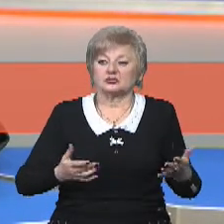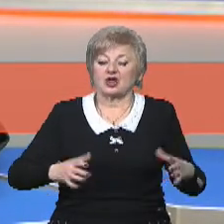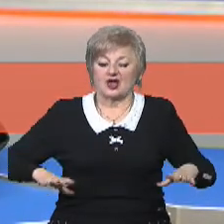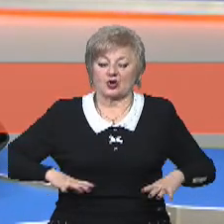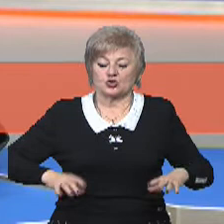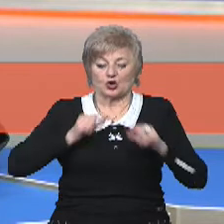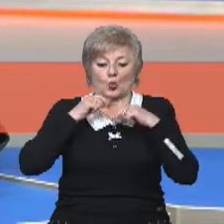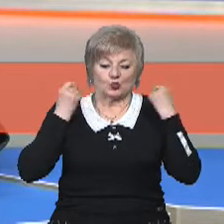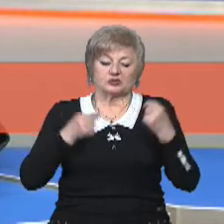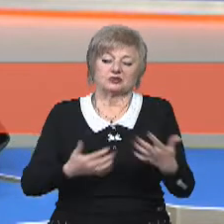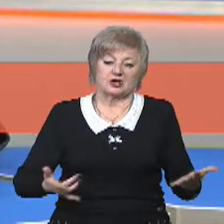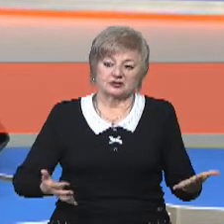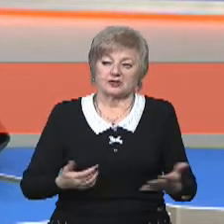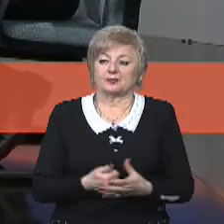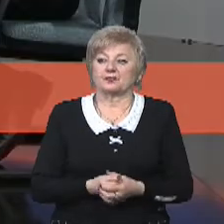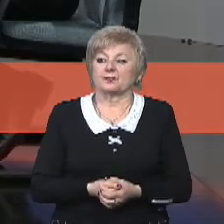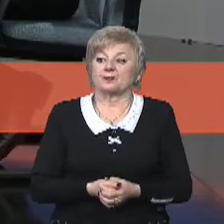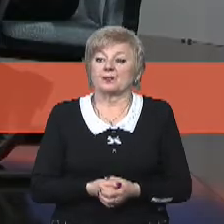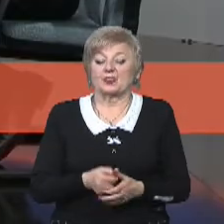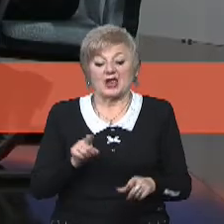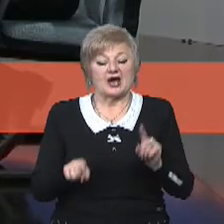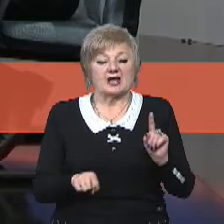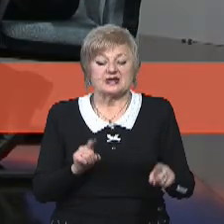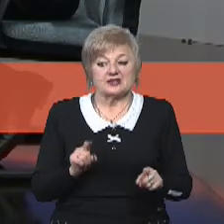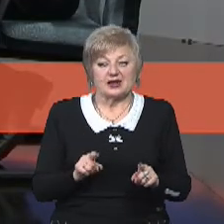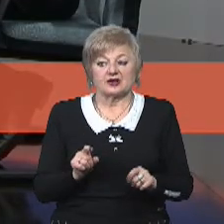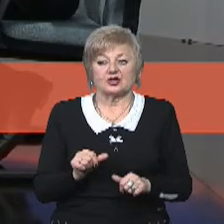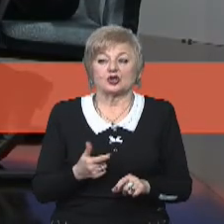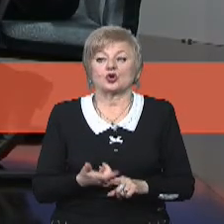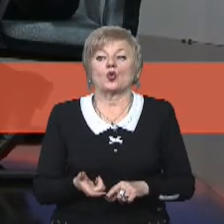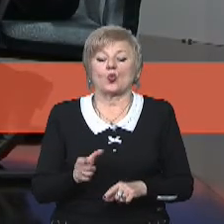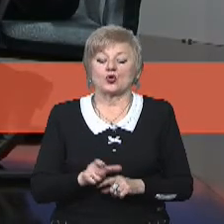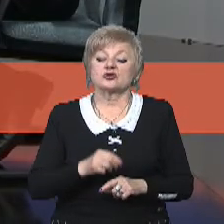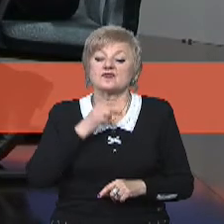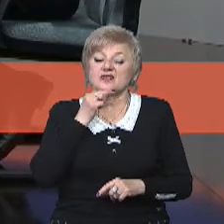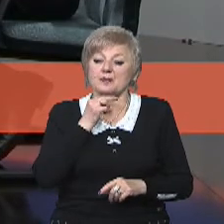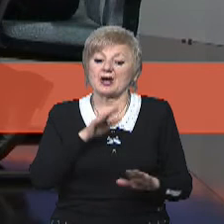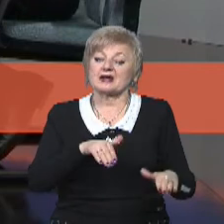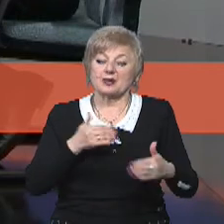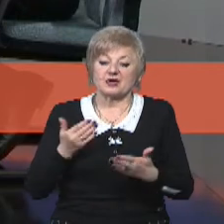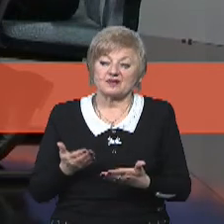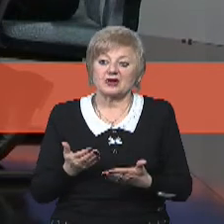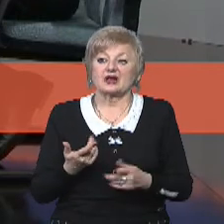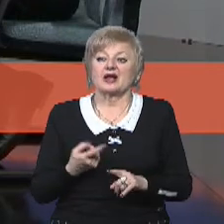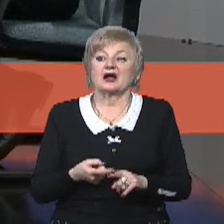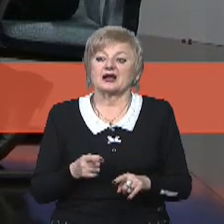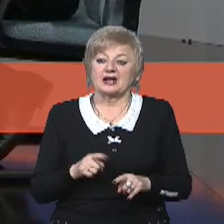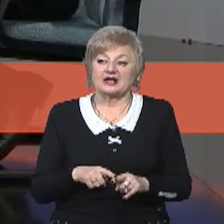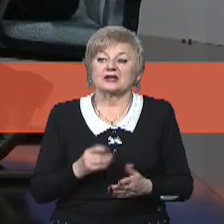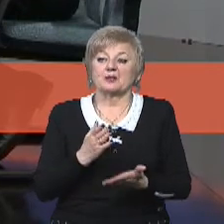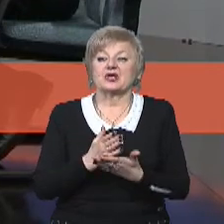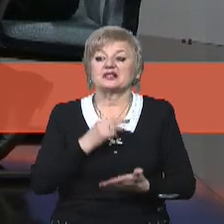вузди тощо. Ось. Деякі речі особливо привертають увагу. Перш за все, це мається на